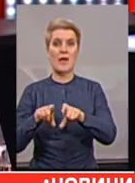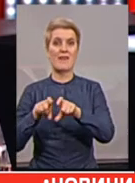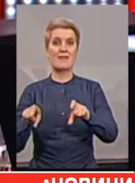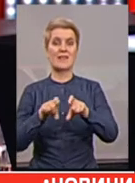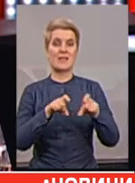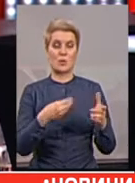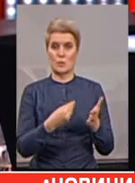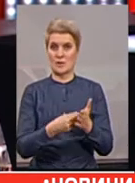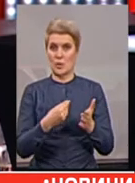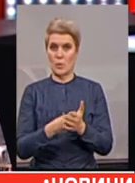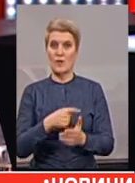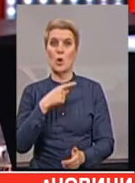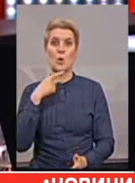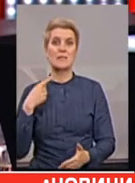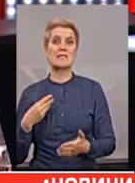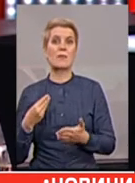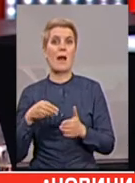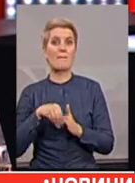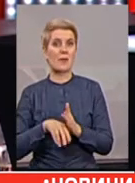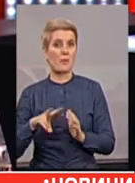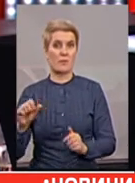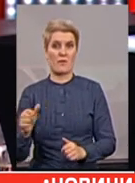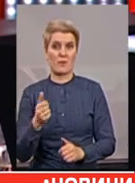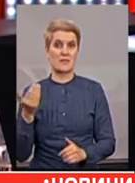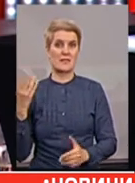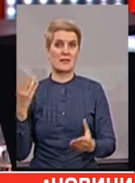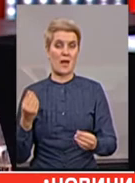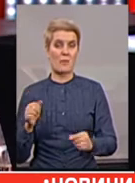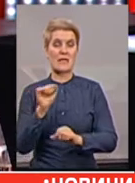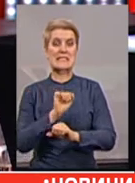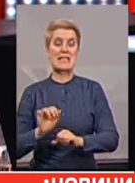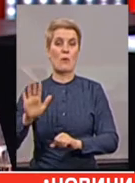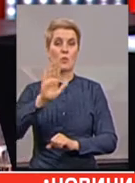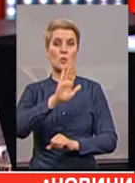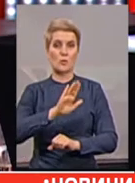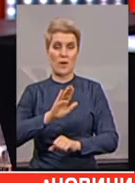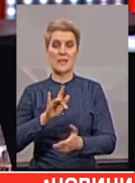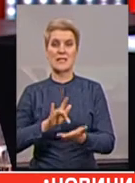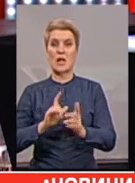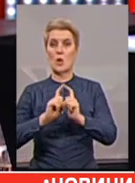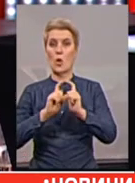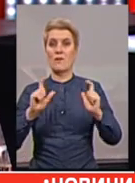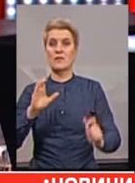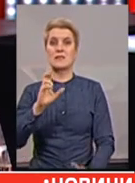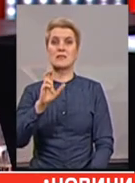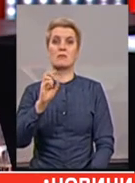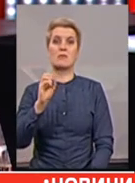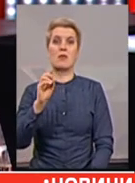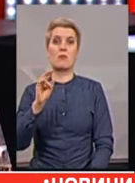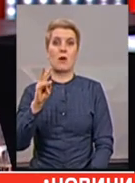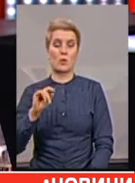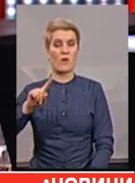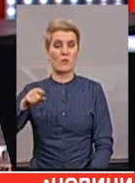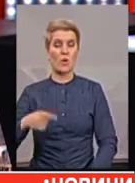вперше. Днями в Києві замурували вхід в центральний офіс Сбербанку. Мітингарі вимагають закриття всіх дочірніх російських банків в